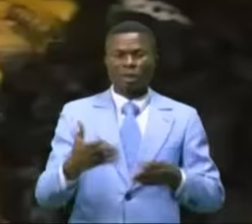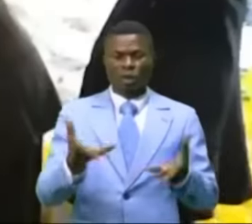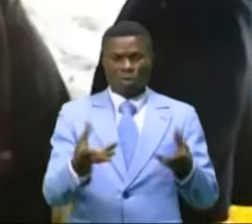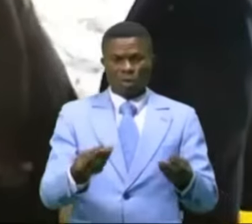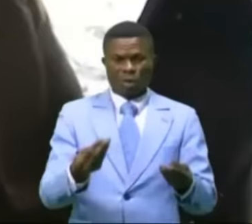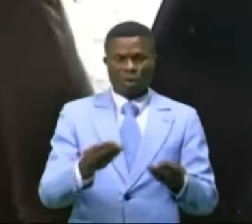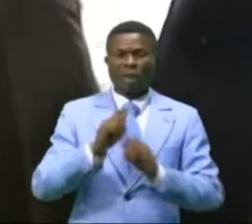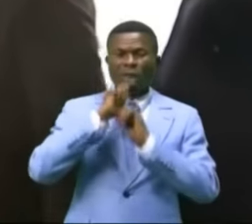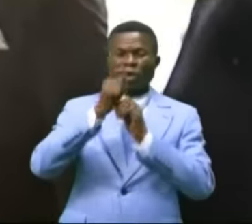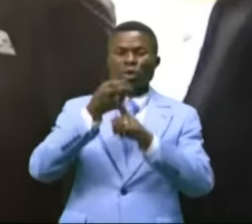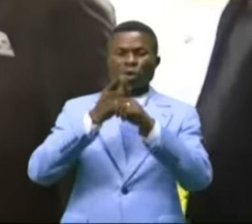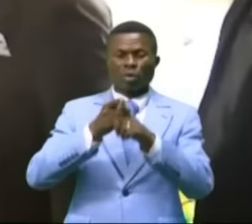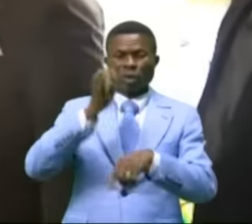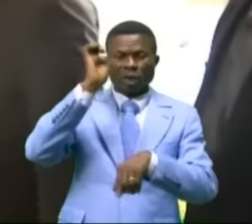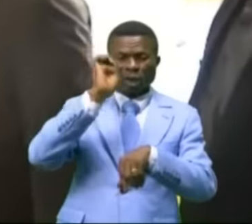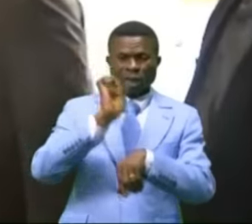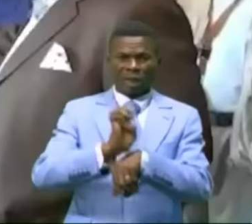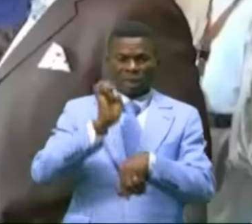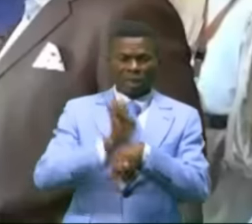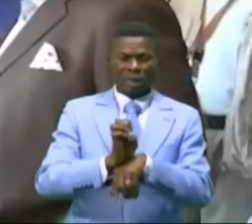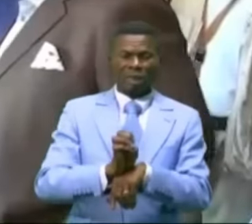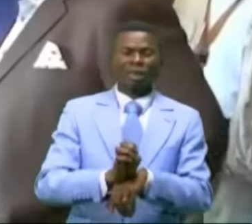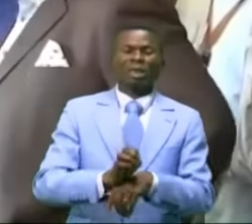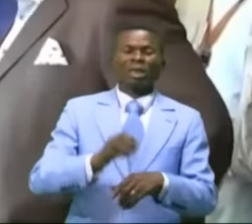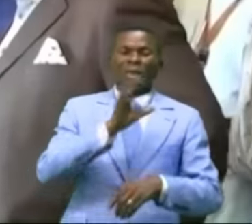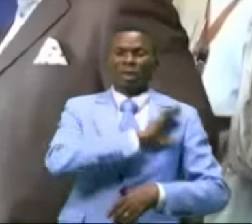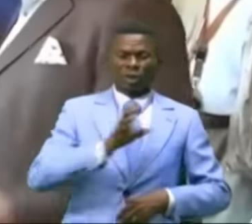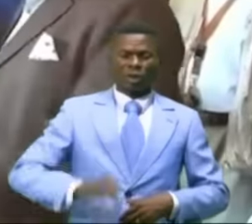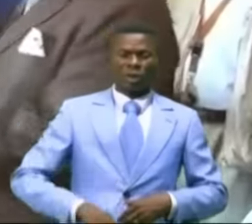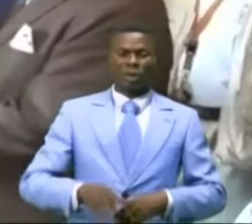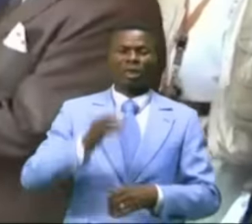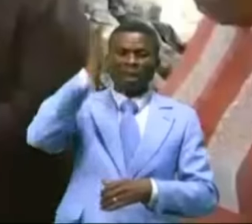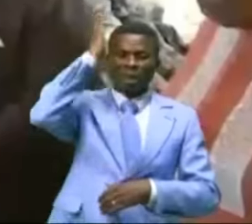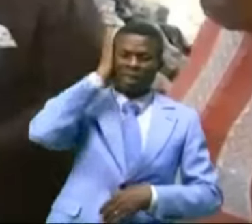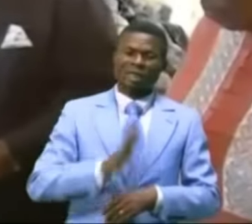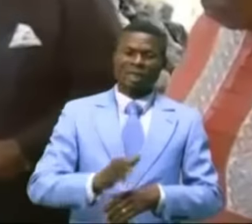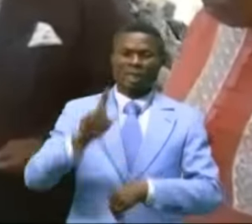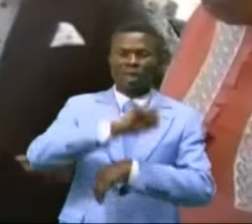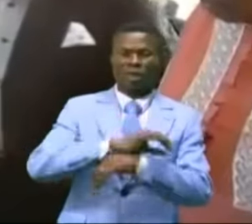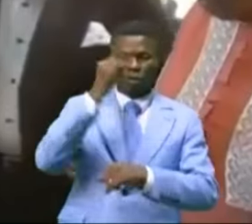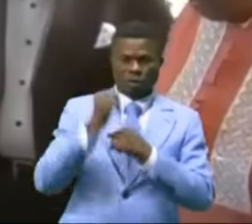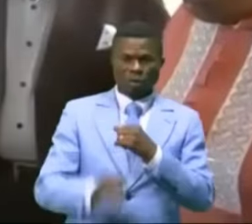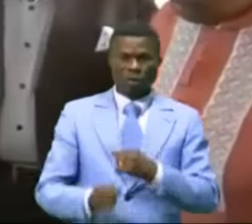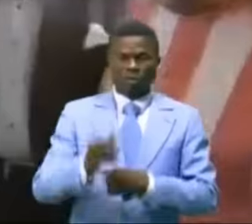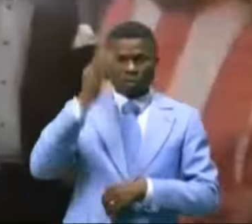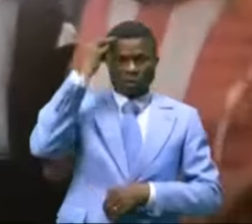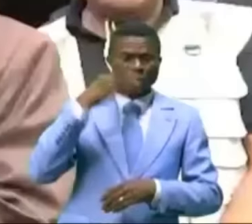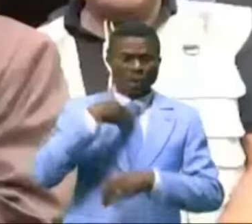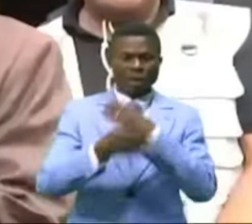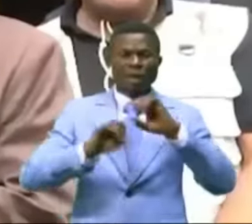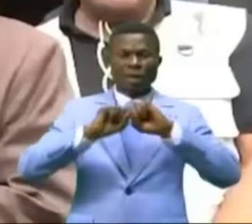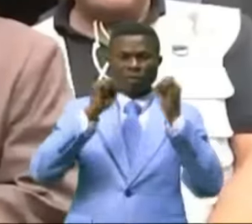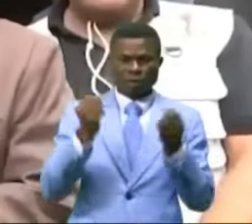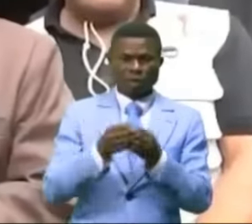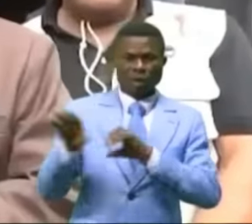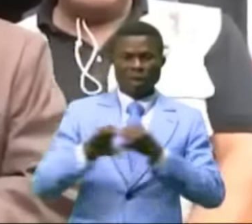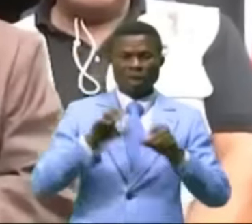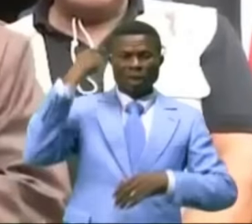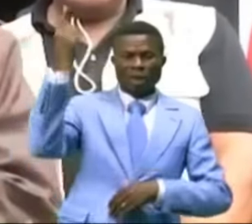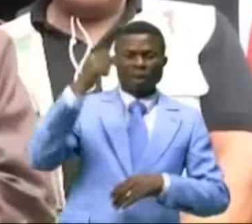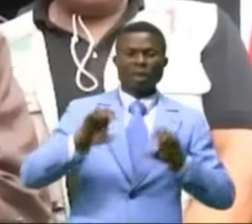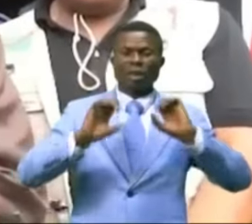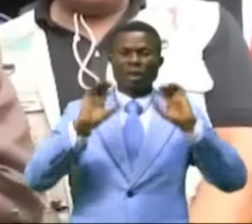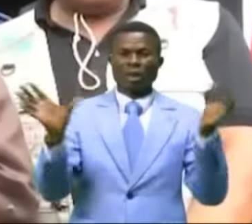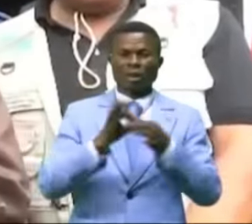dont de l'église du Christ des Saints des derniers jours. En présence de Modeste Mutinga Mutushai, ministre des Affaires sociales, Action humanitaire et